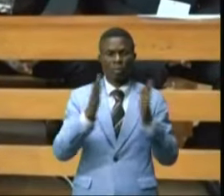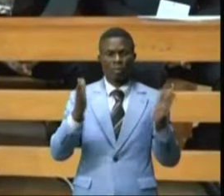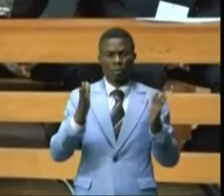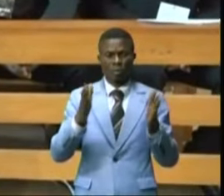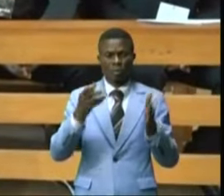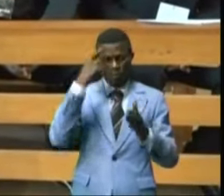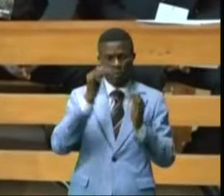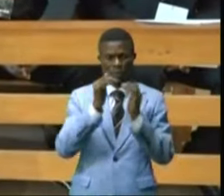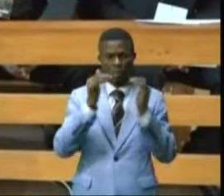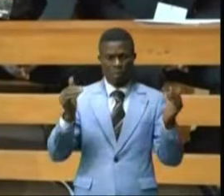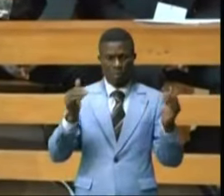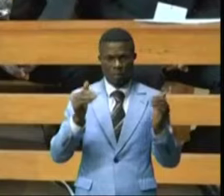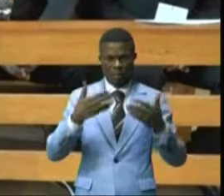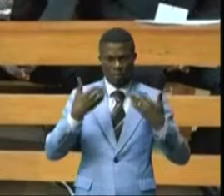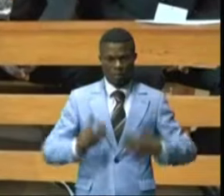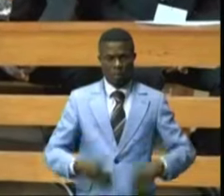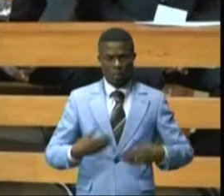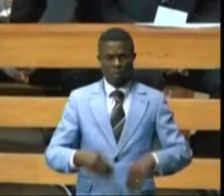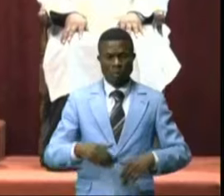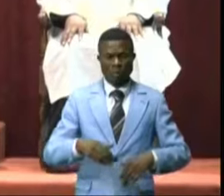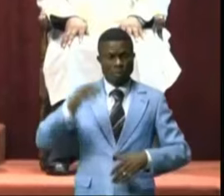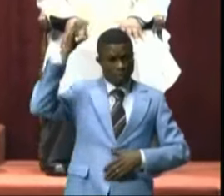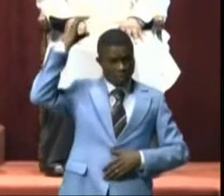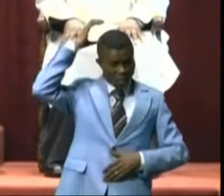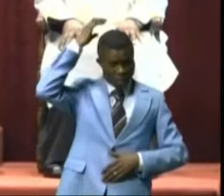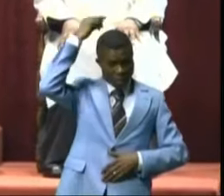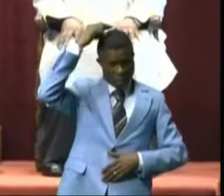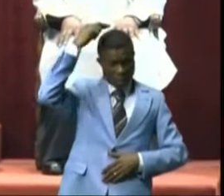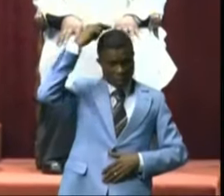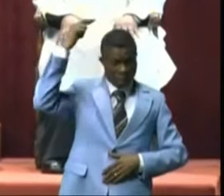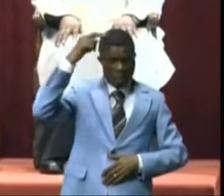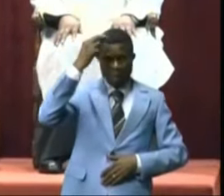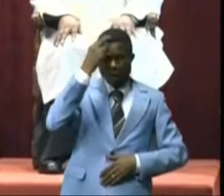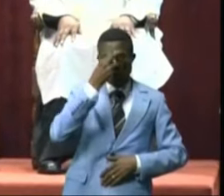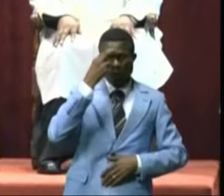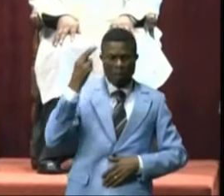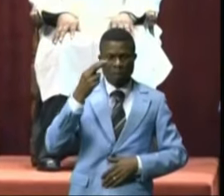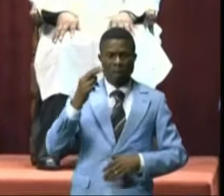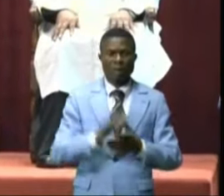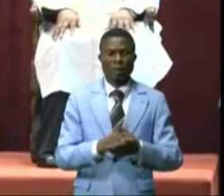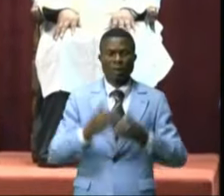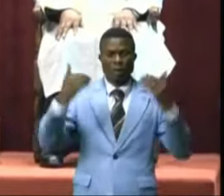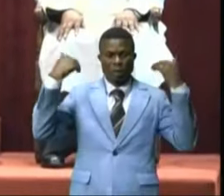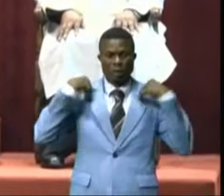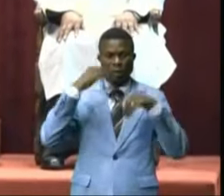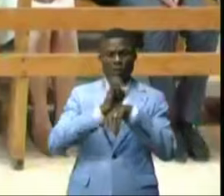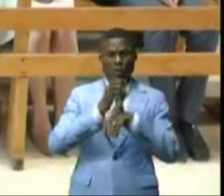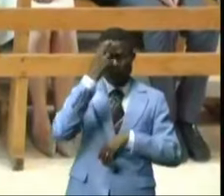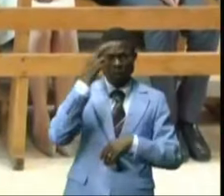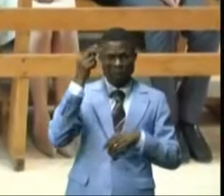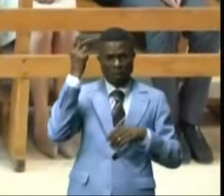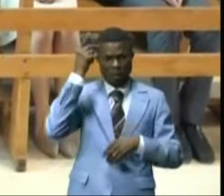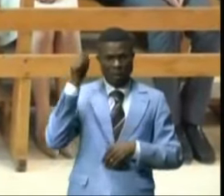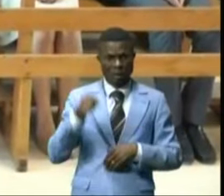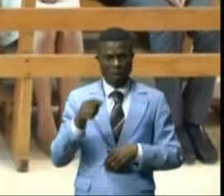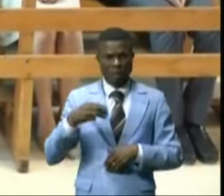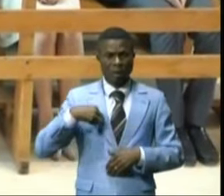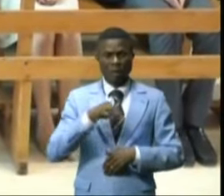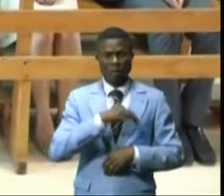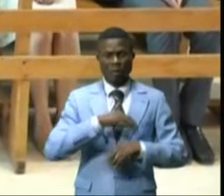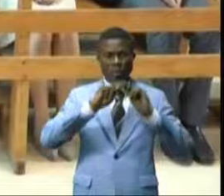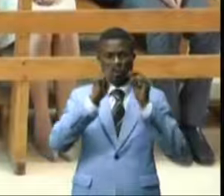pour la paix célébrée par Fridolin Cardinal Ambongo Besungu, archevêque métropolitain de Kinshasa. Membre du